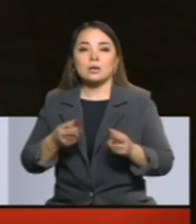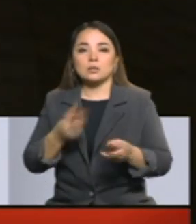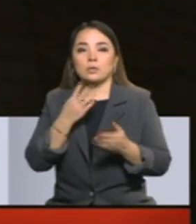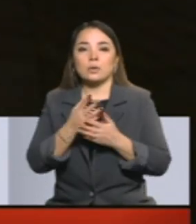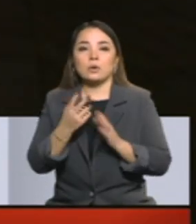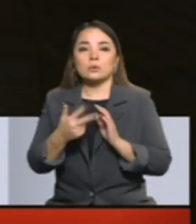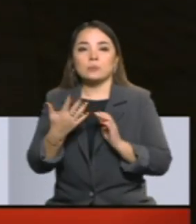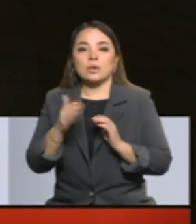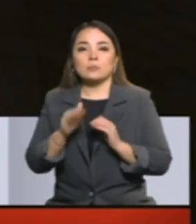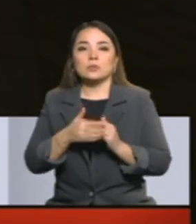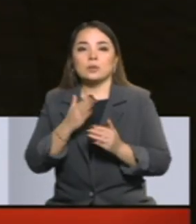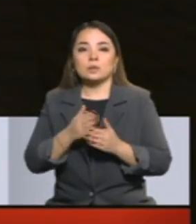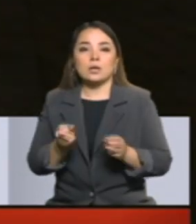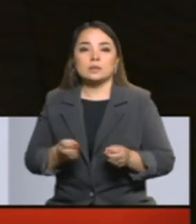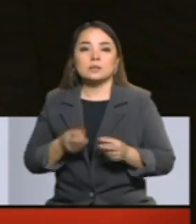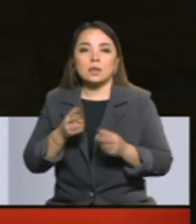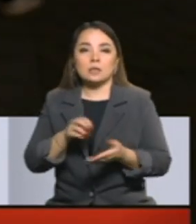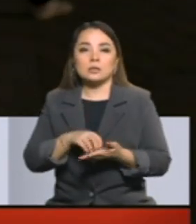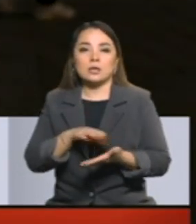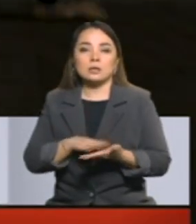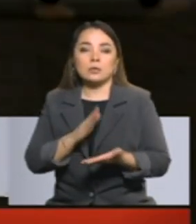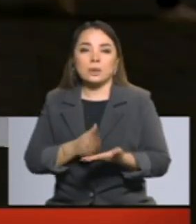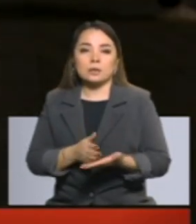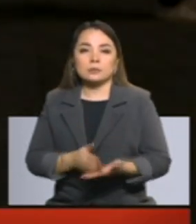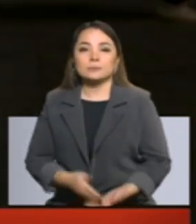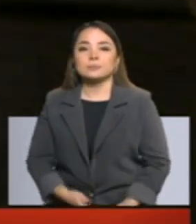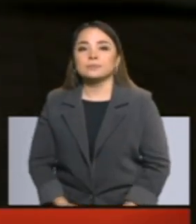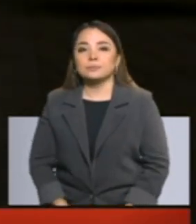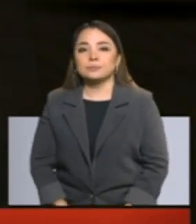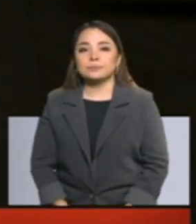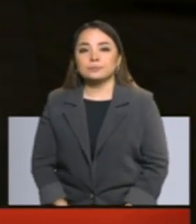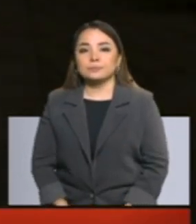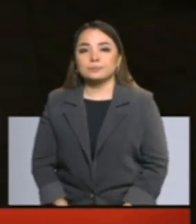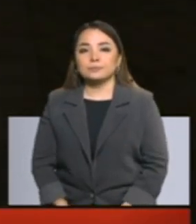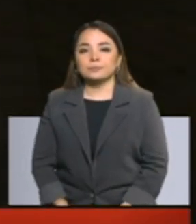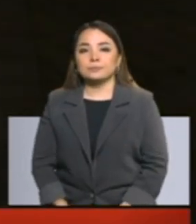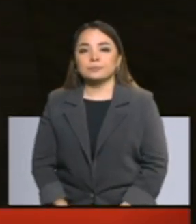35 мыңға жуық қылмыс тіркелген. Марина Бекенова, Қазақстан ұлттық арнасы, Ұлыбритания.